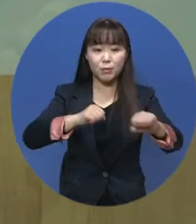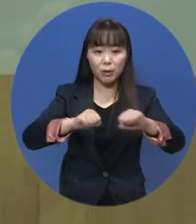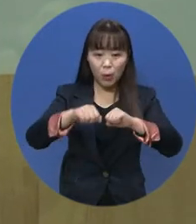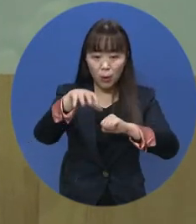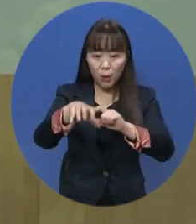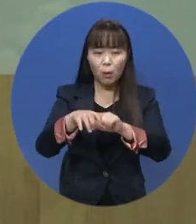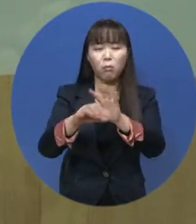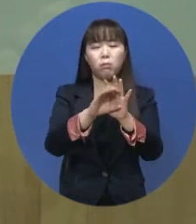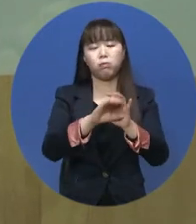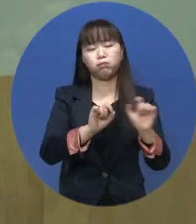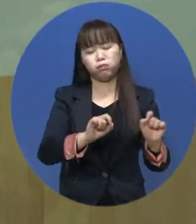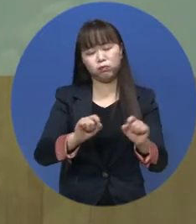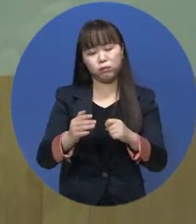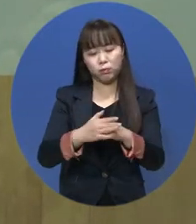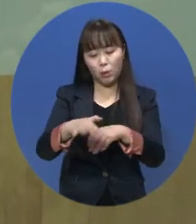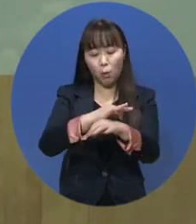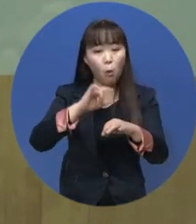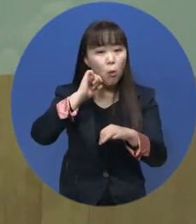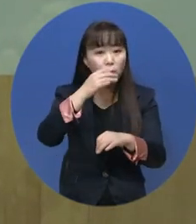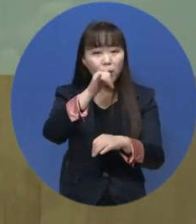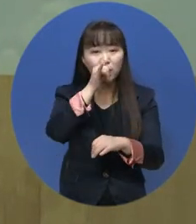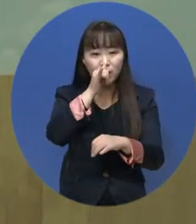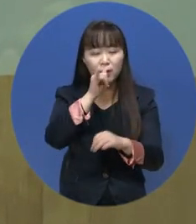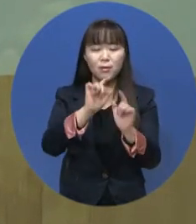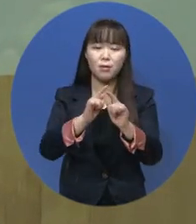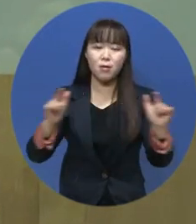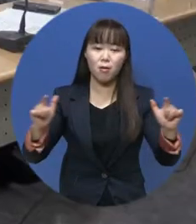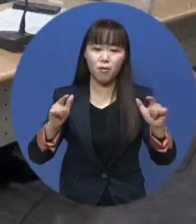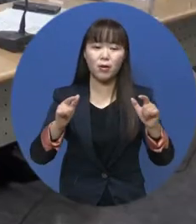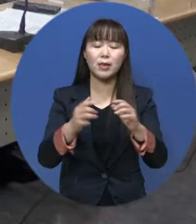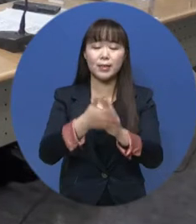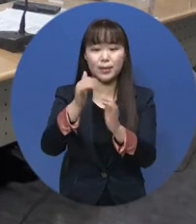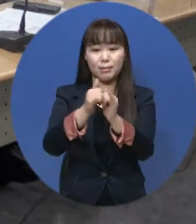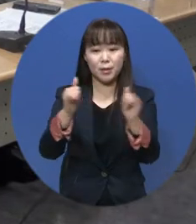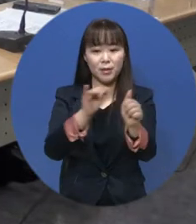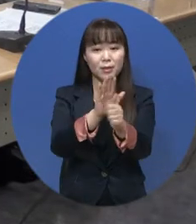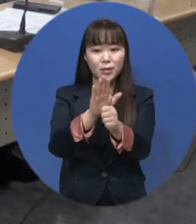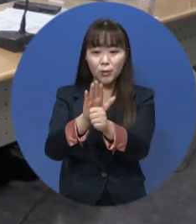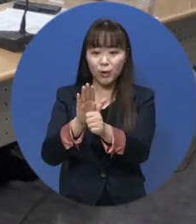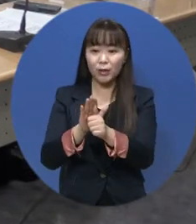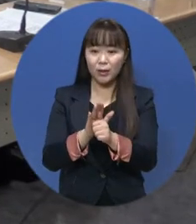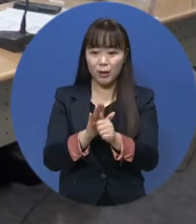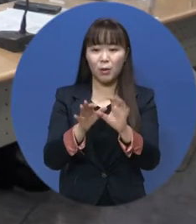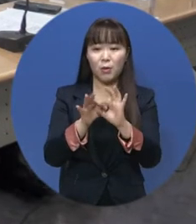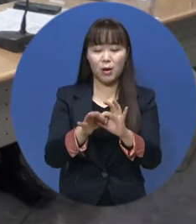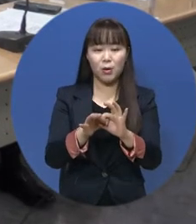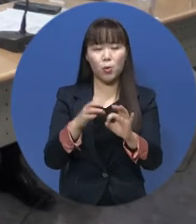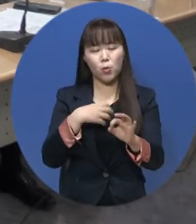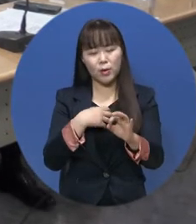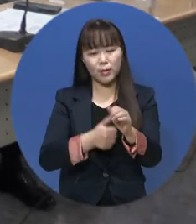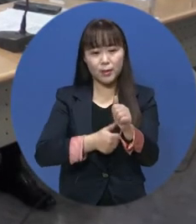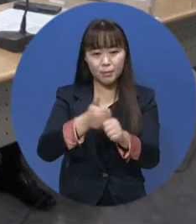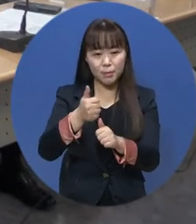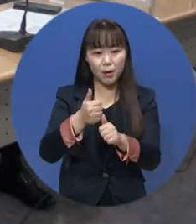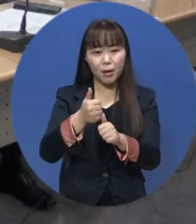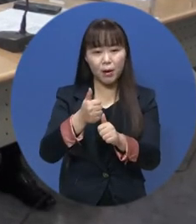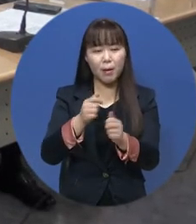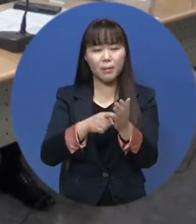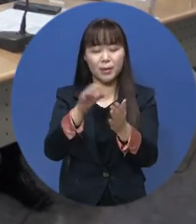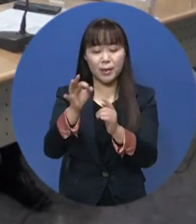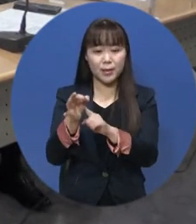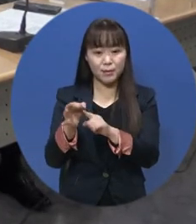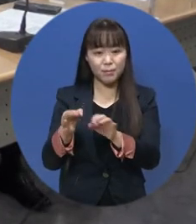장기화로 경제적 어려움을 겪고 있는 다양한 계층의 시민들을 지원하는 위기 극복 비상금